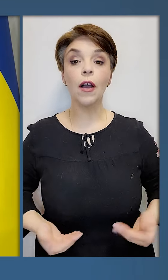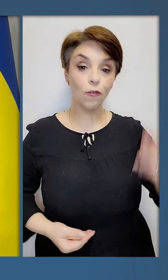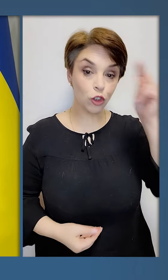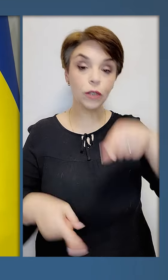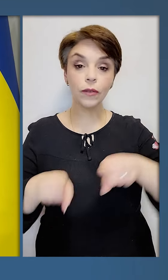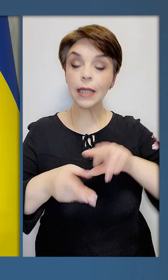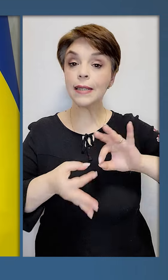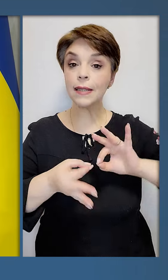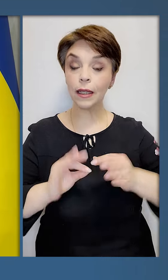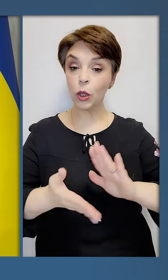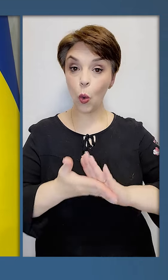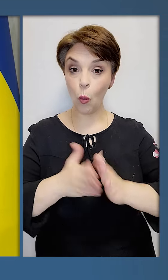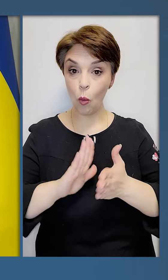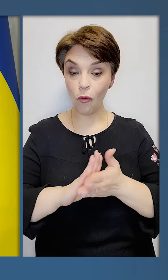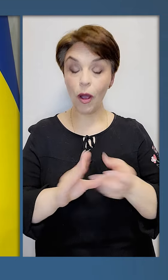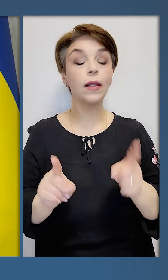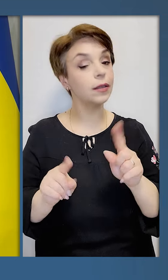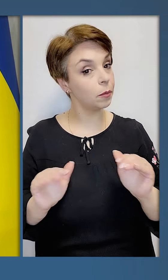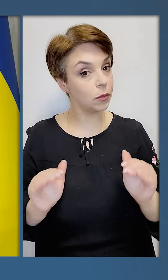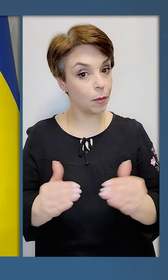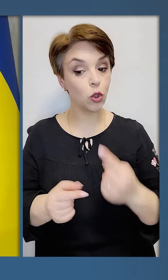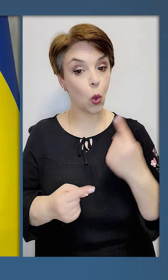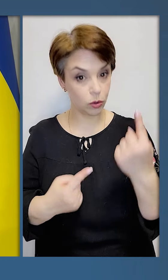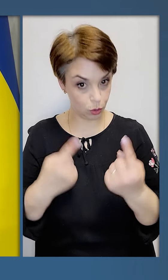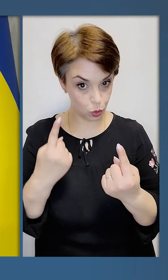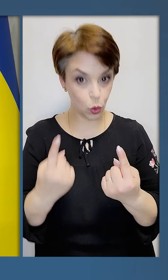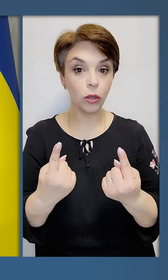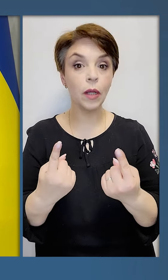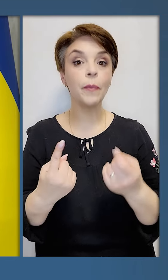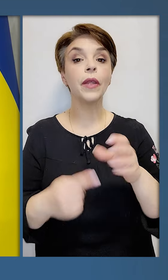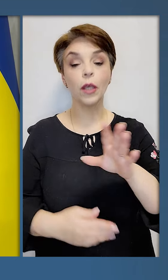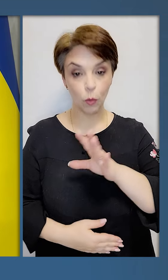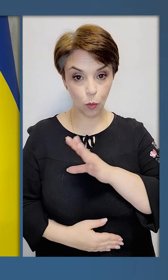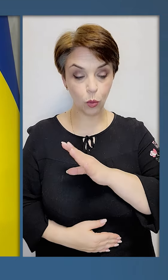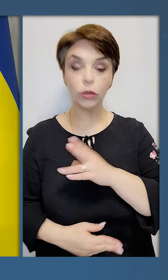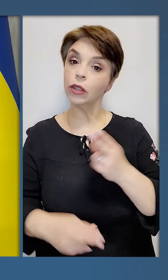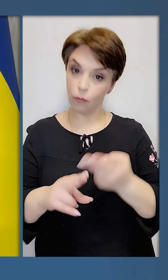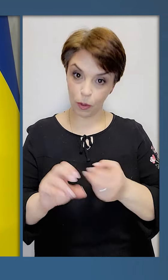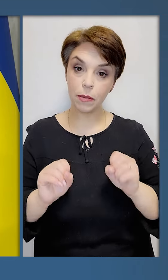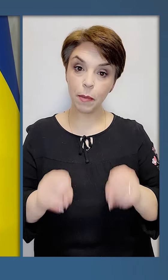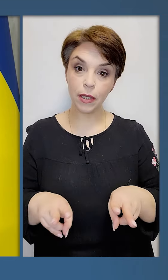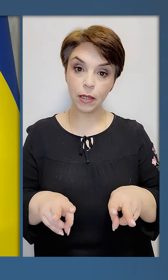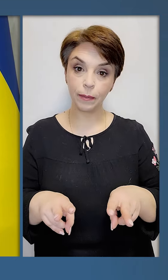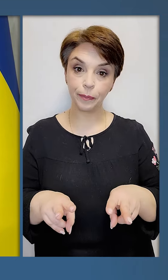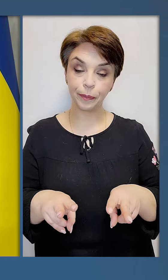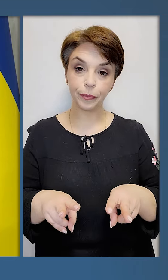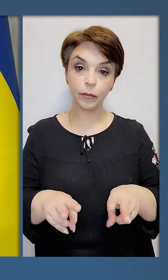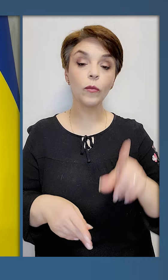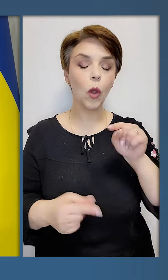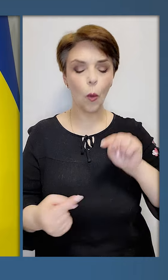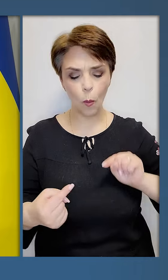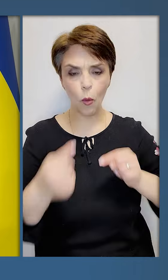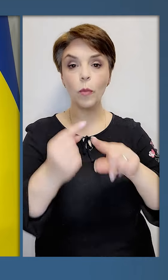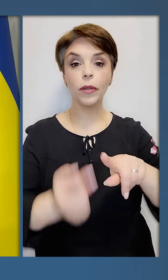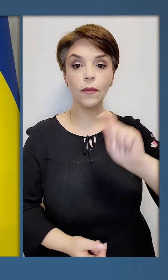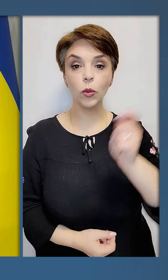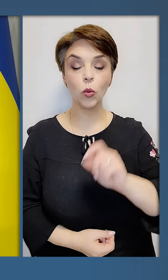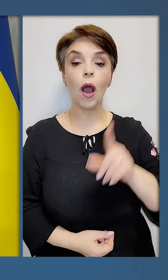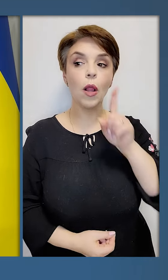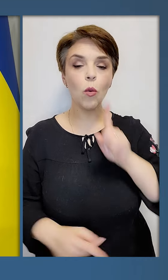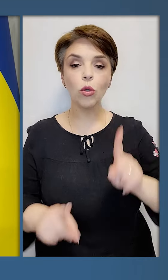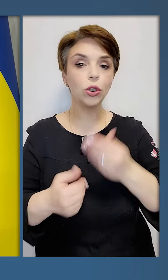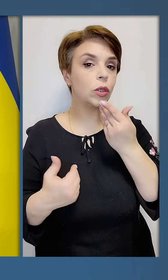так, в таких складних умовах, але тим не менш один з одним, і бути у безпеці попри війну, але